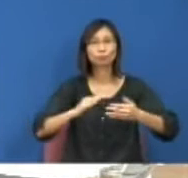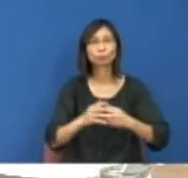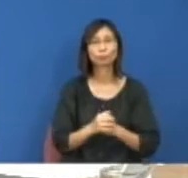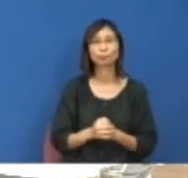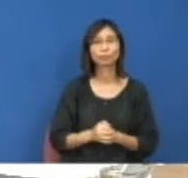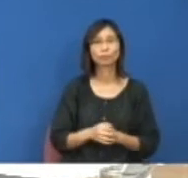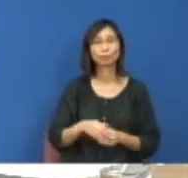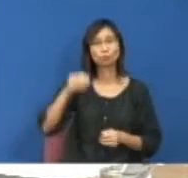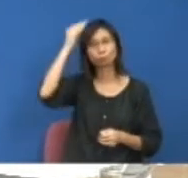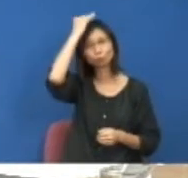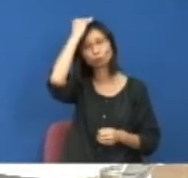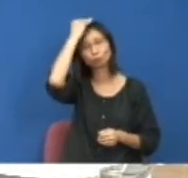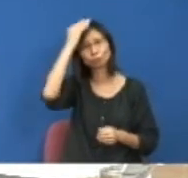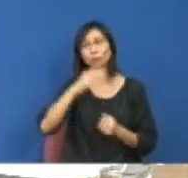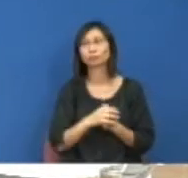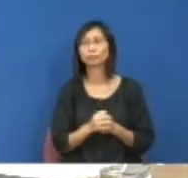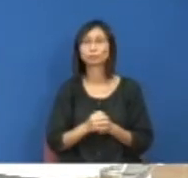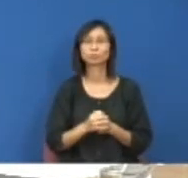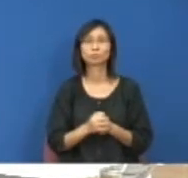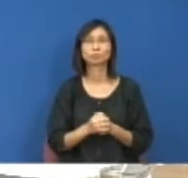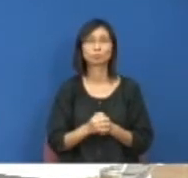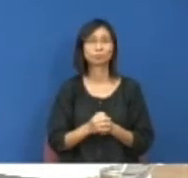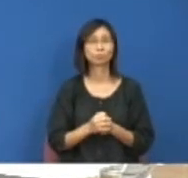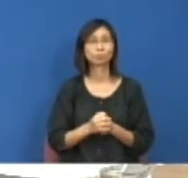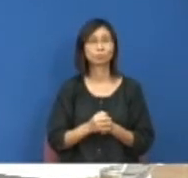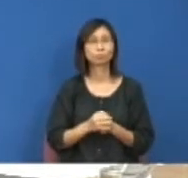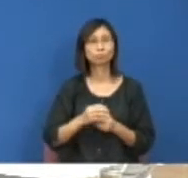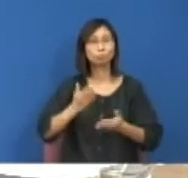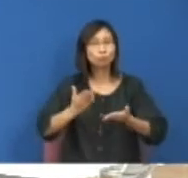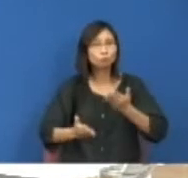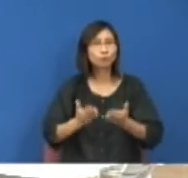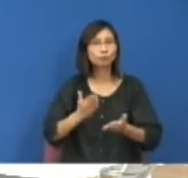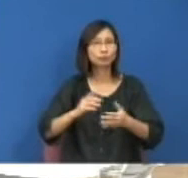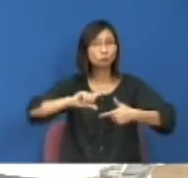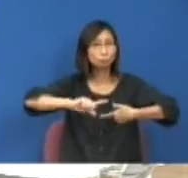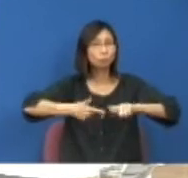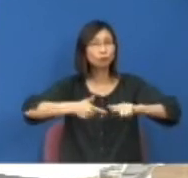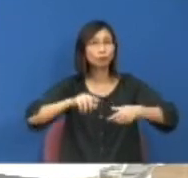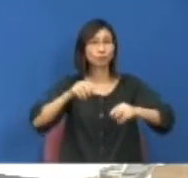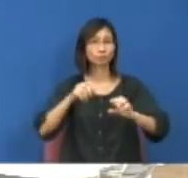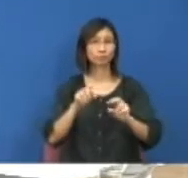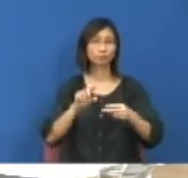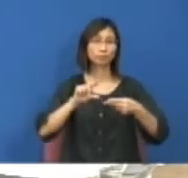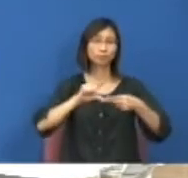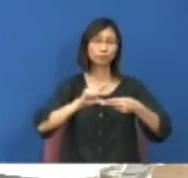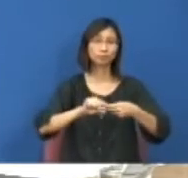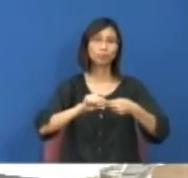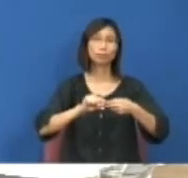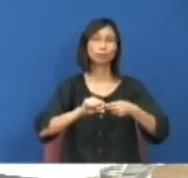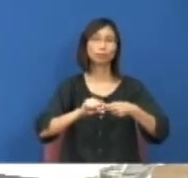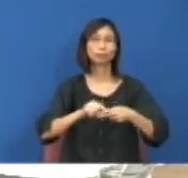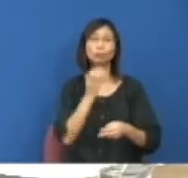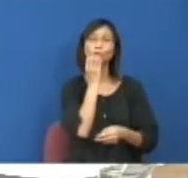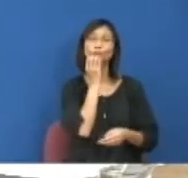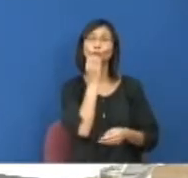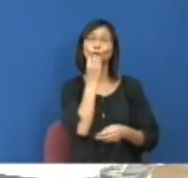個俄羅斯犯俄羅斯的或者范斯拉夫的方法加呢個東正教的教權咧，係即係解釋佢權